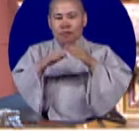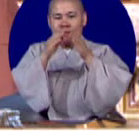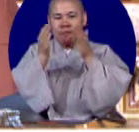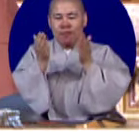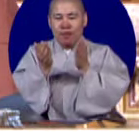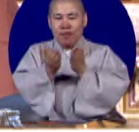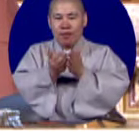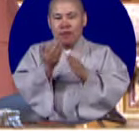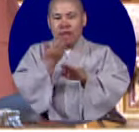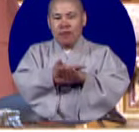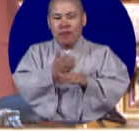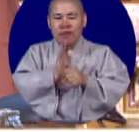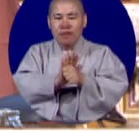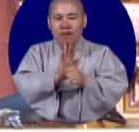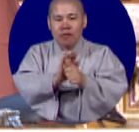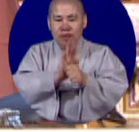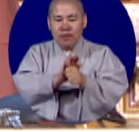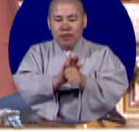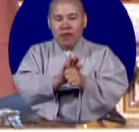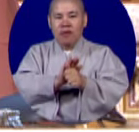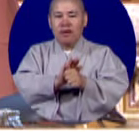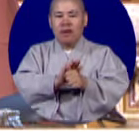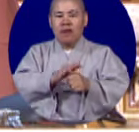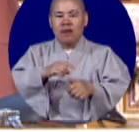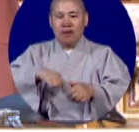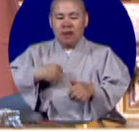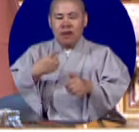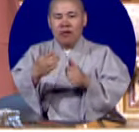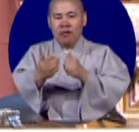모든 이타행이 바로 자리행이다.